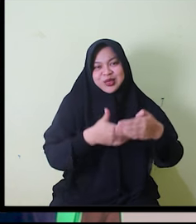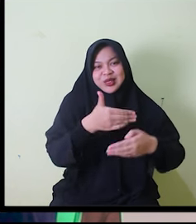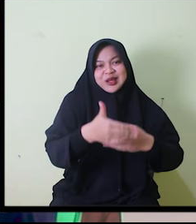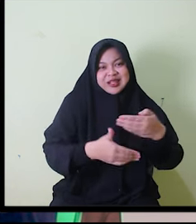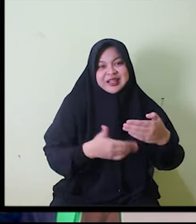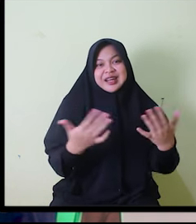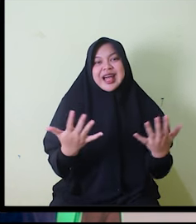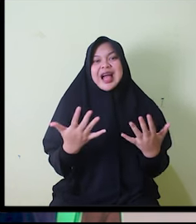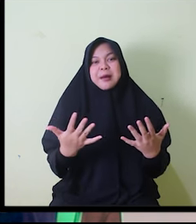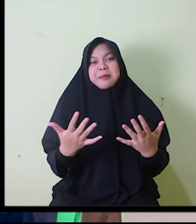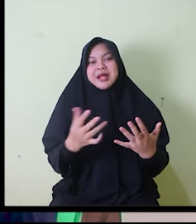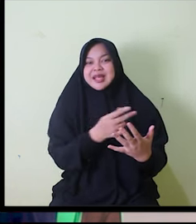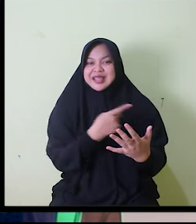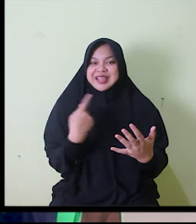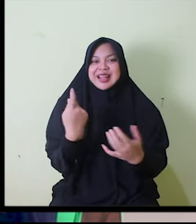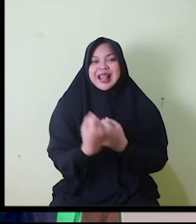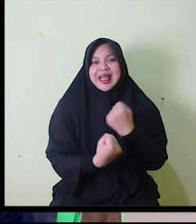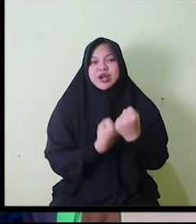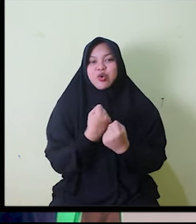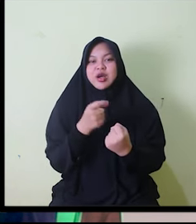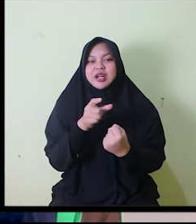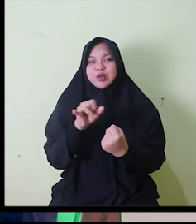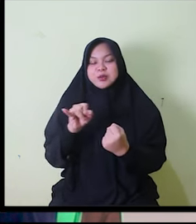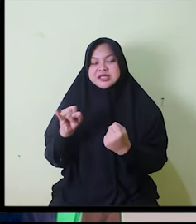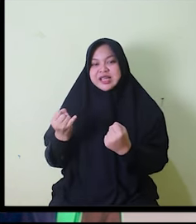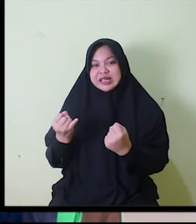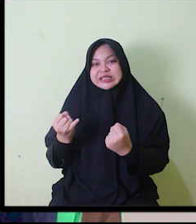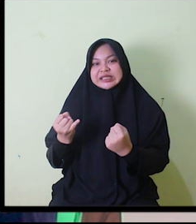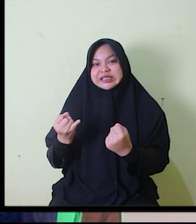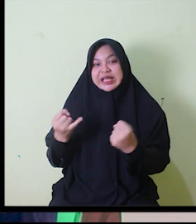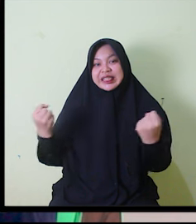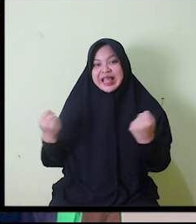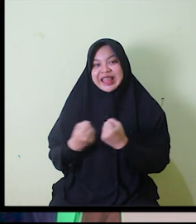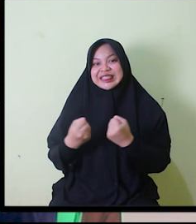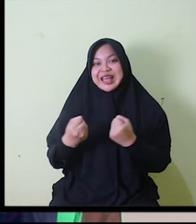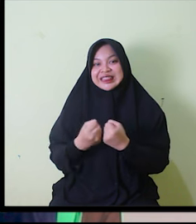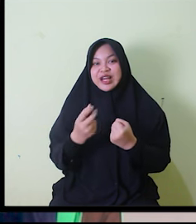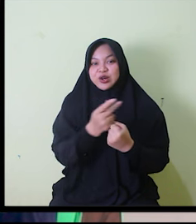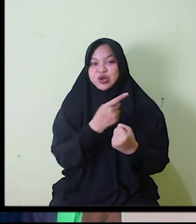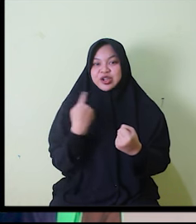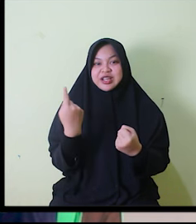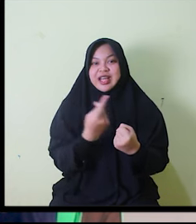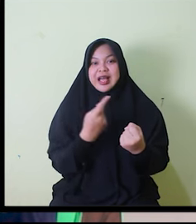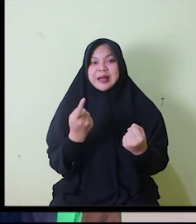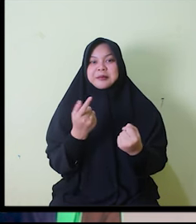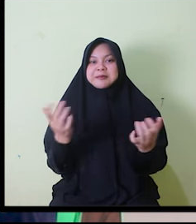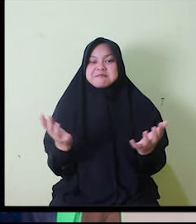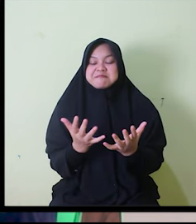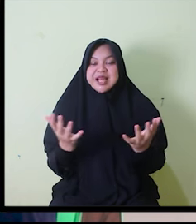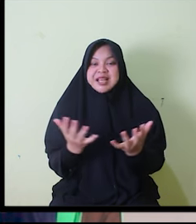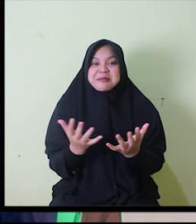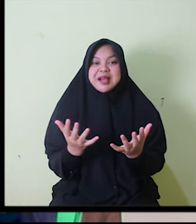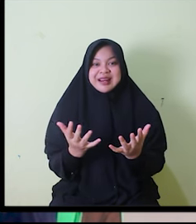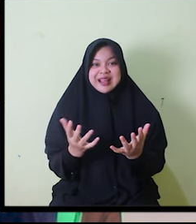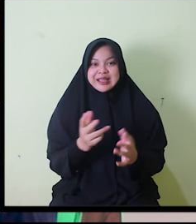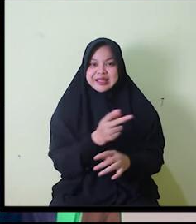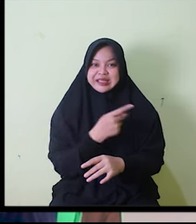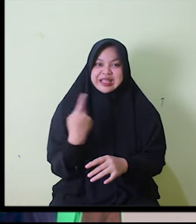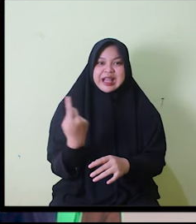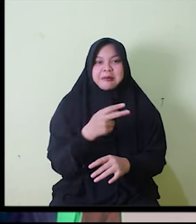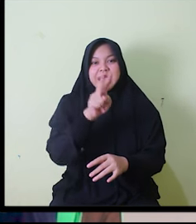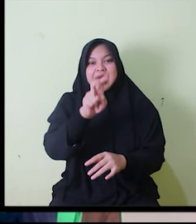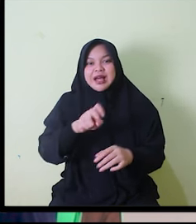akan kita lakukan di situ nah itu menjadi sebuah ee tantangan bagi kami bagaimana ee kami harus